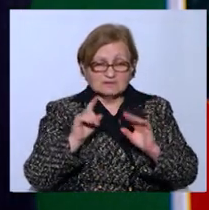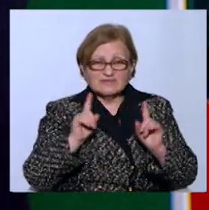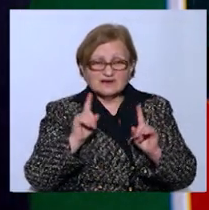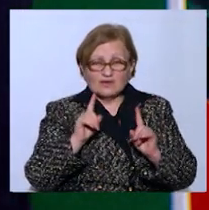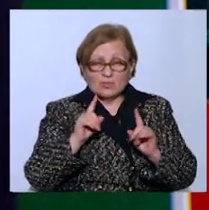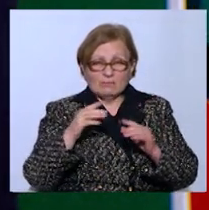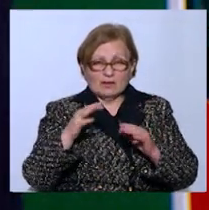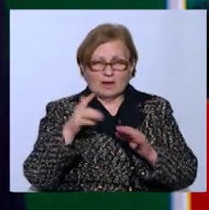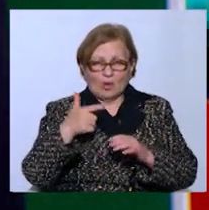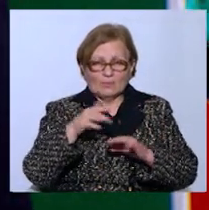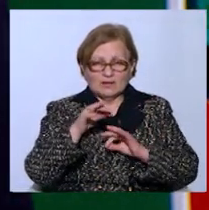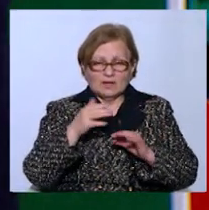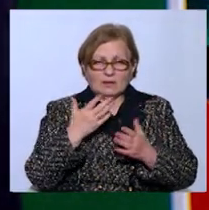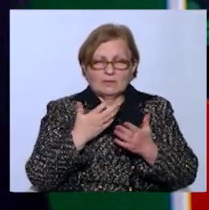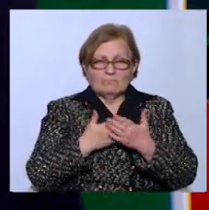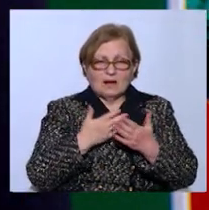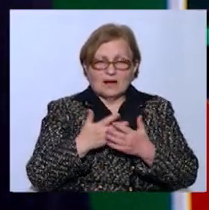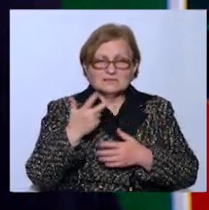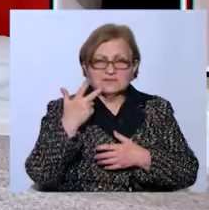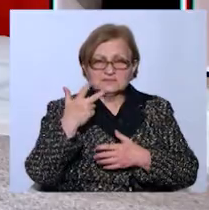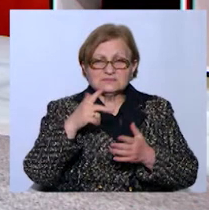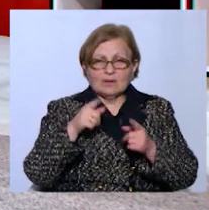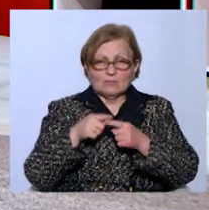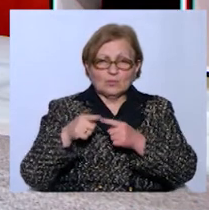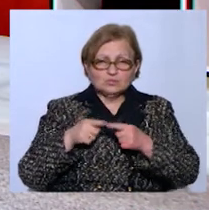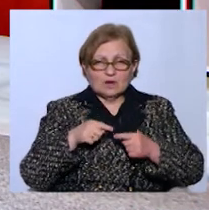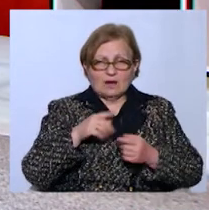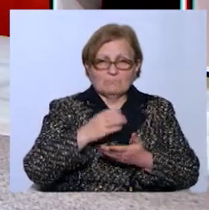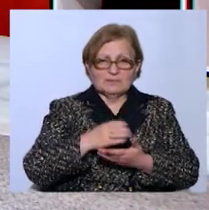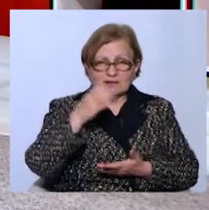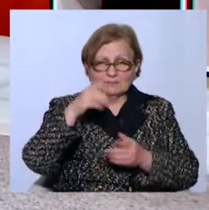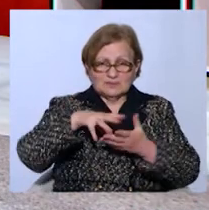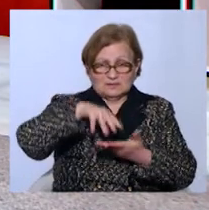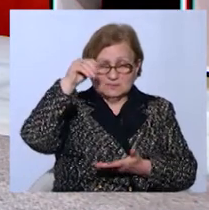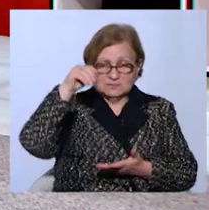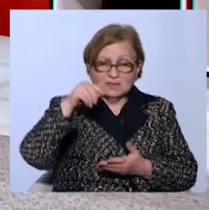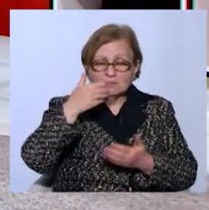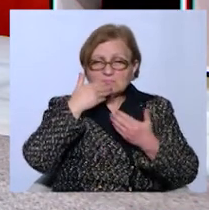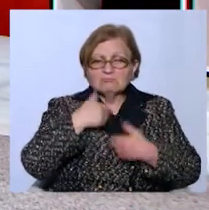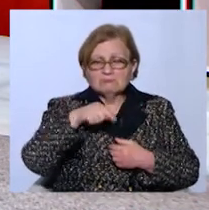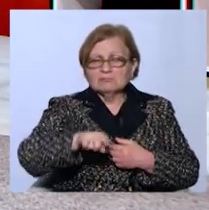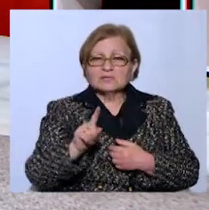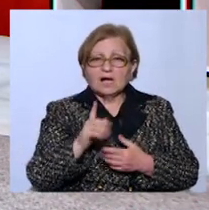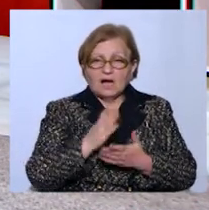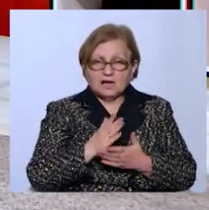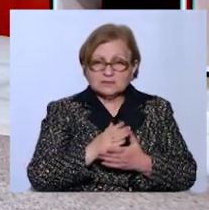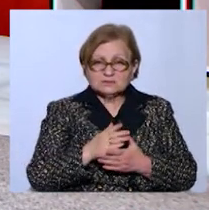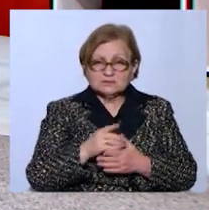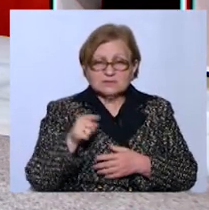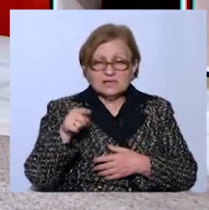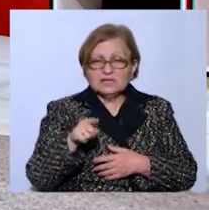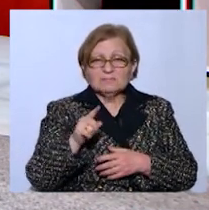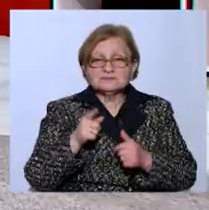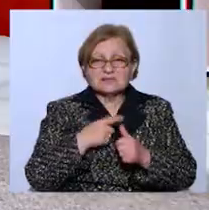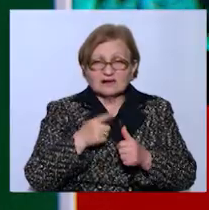ფიგურას, მაგალითად სამკუთხა პირამიდას და მეტყვიან აი ეს რა არის, ანუ ეს მონაკვეთი რა ფიგურაა,